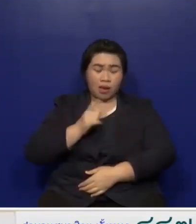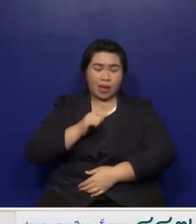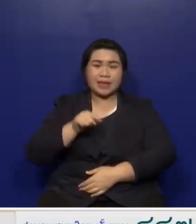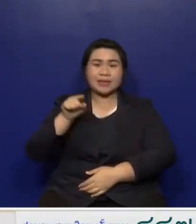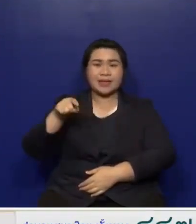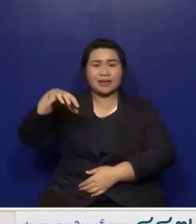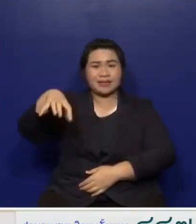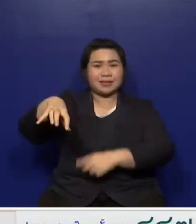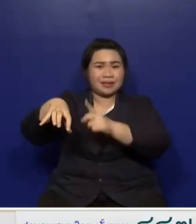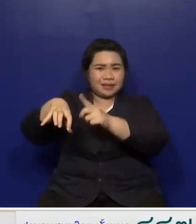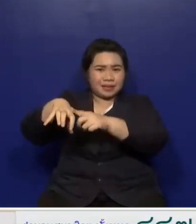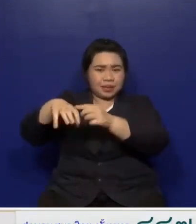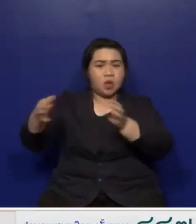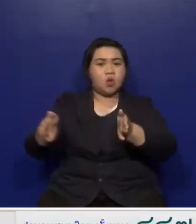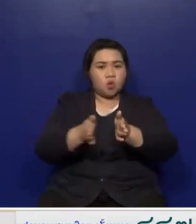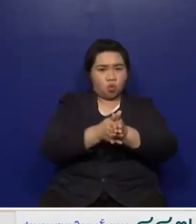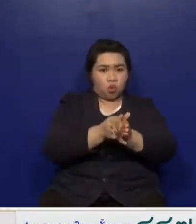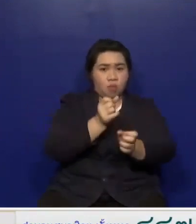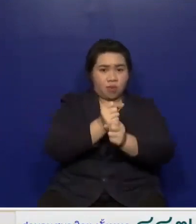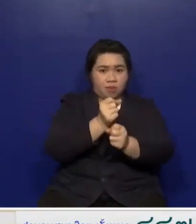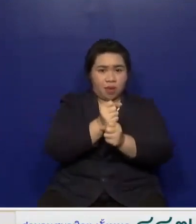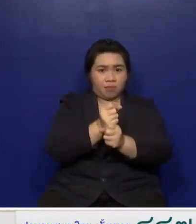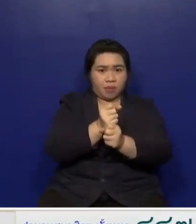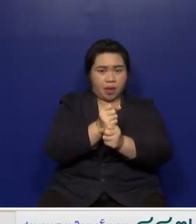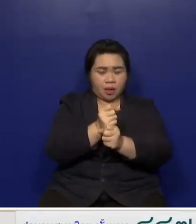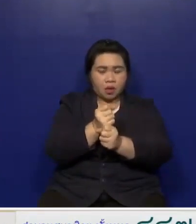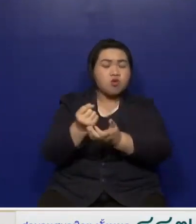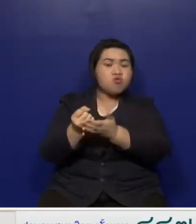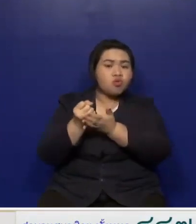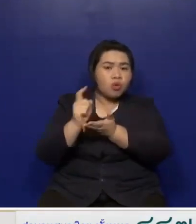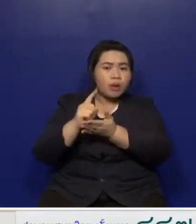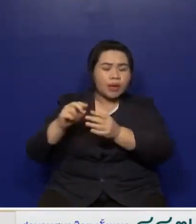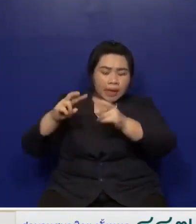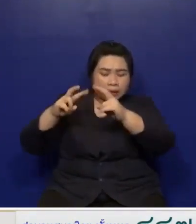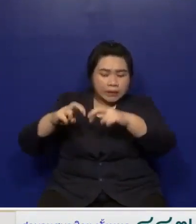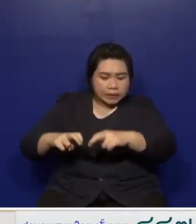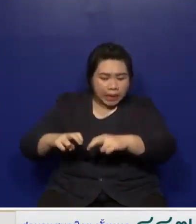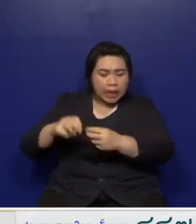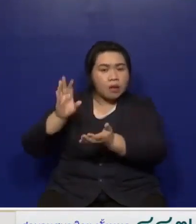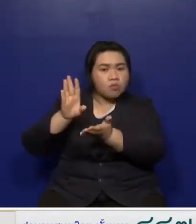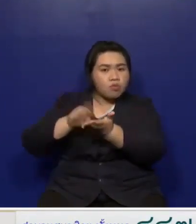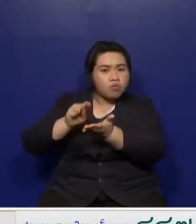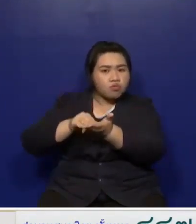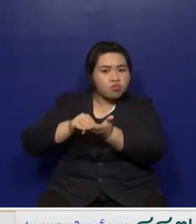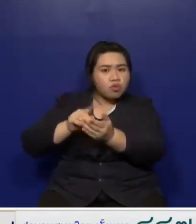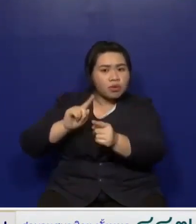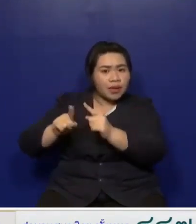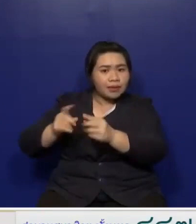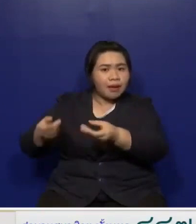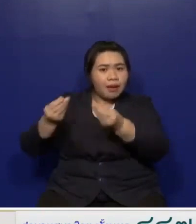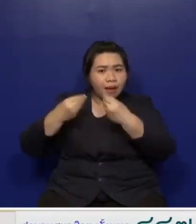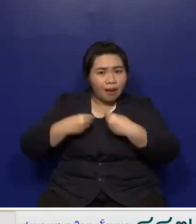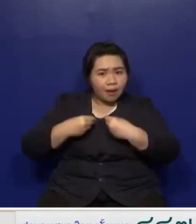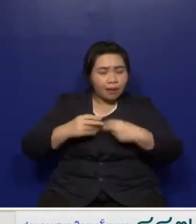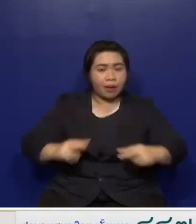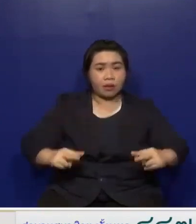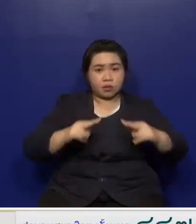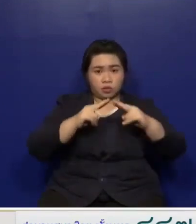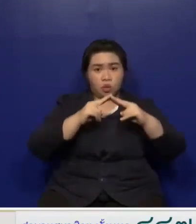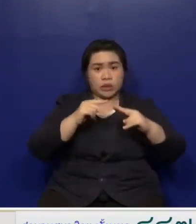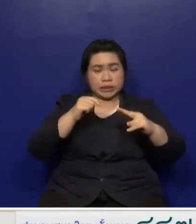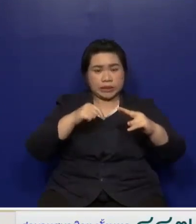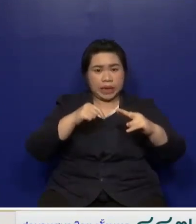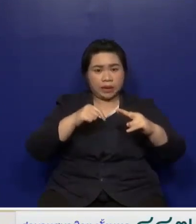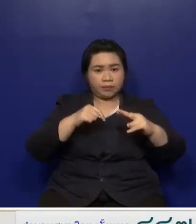่ชาติ เป็ส่วหนึ่ง ซึสามารศึษาแล้วกให้ข้มูลกบทกระส่วงได้ซึผมคดว่า